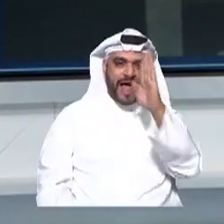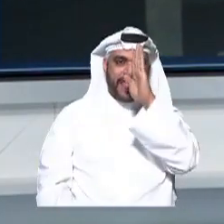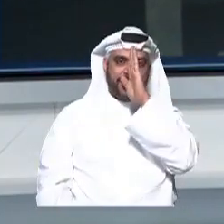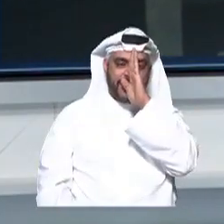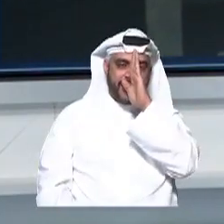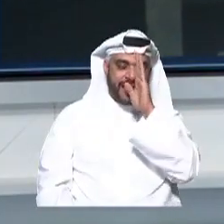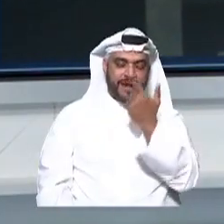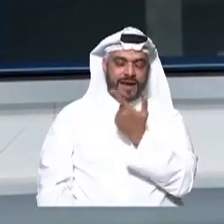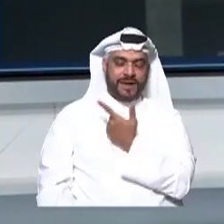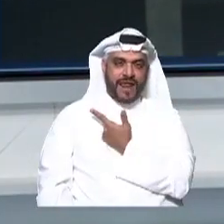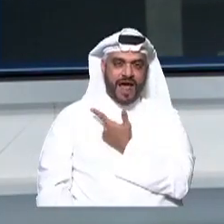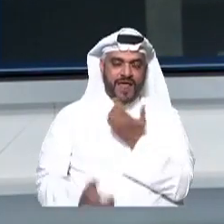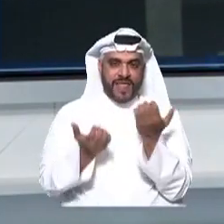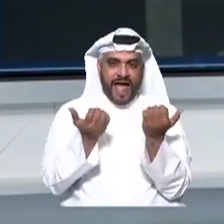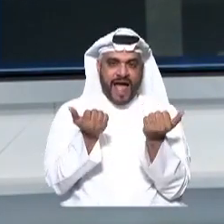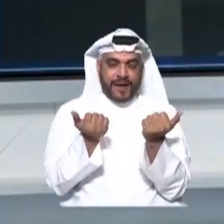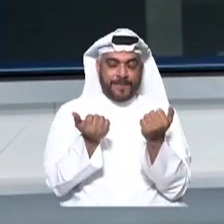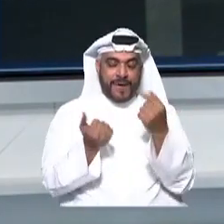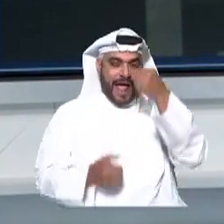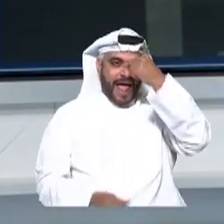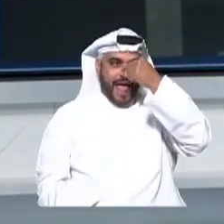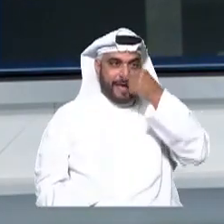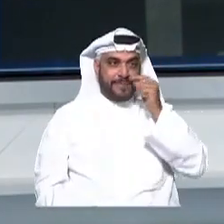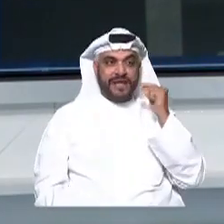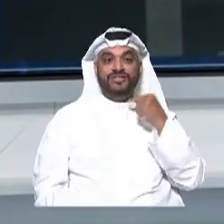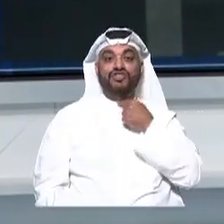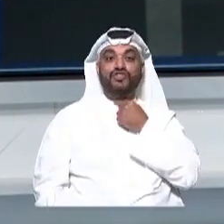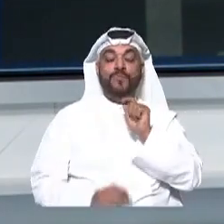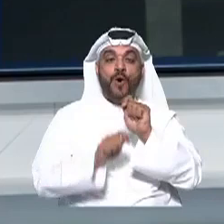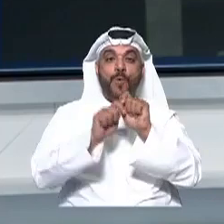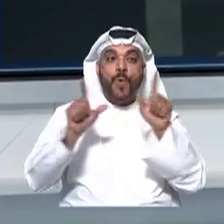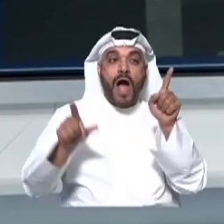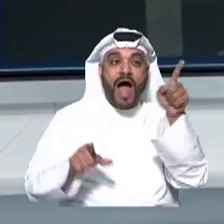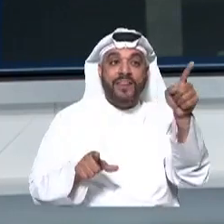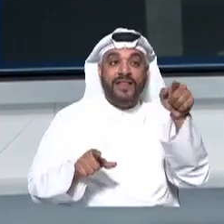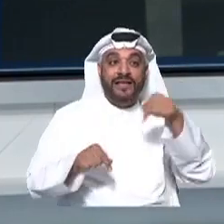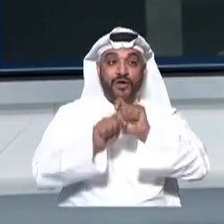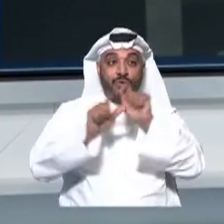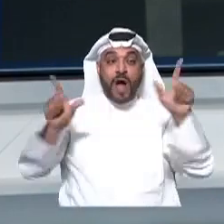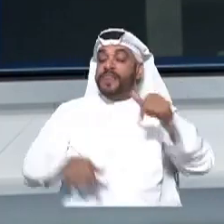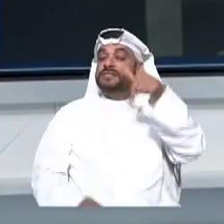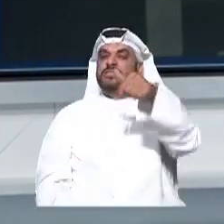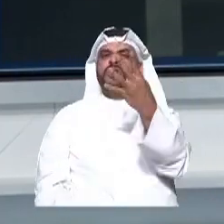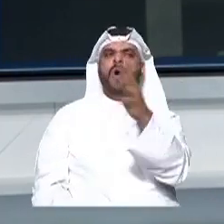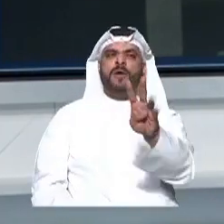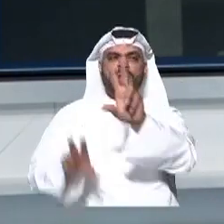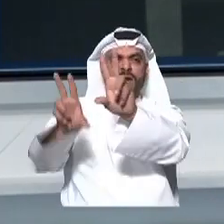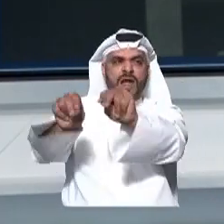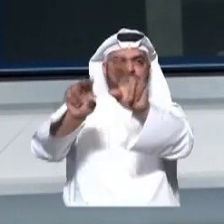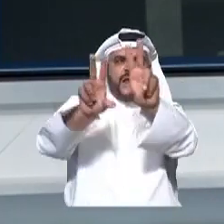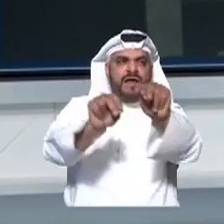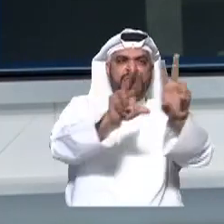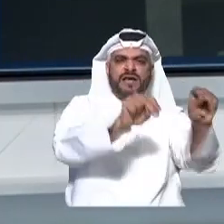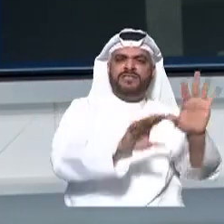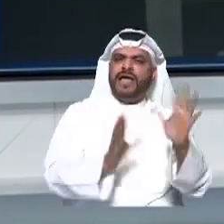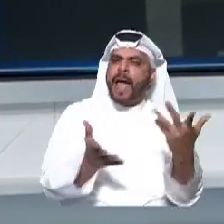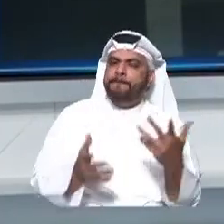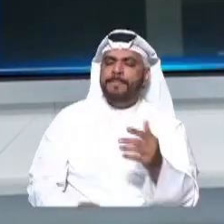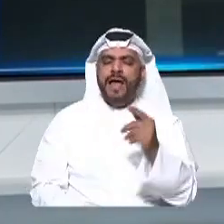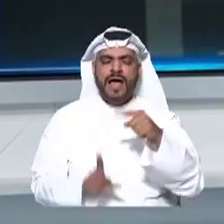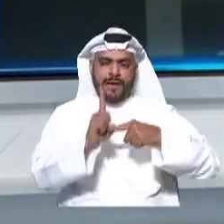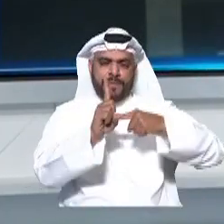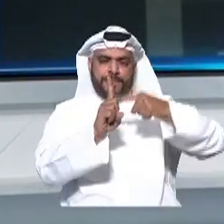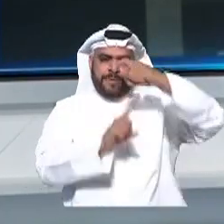يوم الأربعاء، سرعتها متفاوتة ما بين 38 إلى 42 كيلومتر بالساعة كأقصى سرعة للرياح،